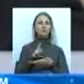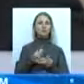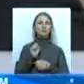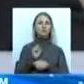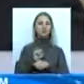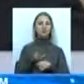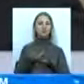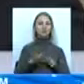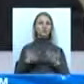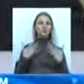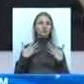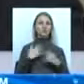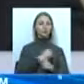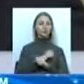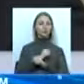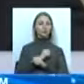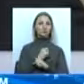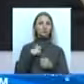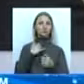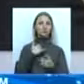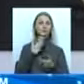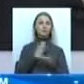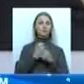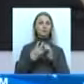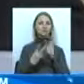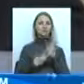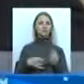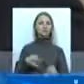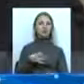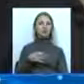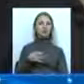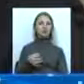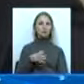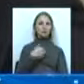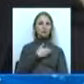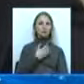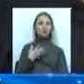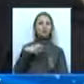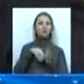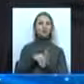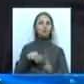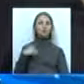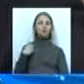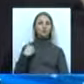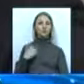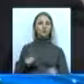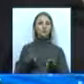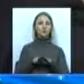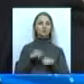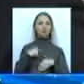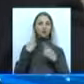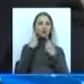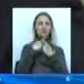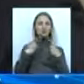Біздің өңірде 17 аудан бар. Мен бүгінгі жиынды пайдалана отырып, аудан әкімдерінің де бұл іске белсене араласуын сұрар едім. Бүгінде барлық аудандар бұл